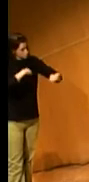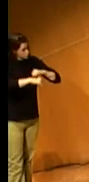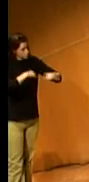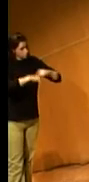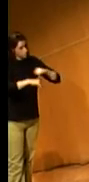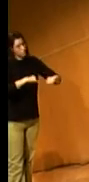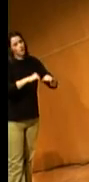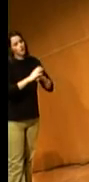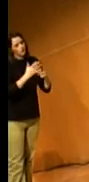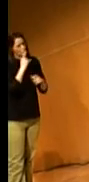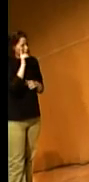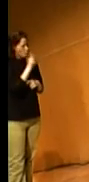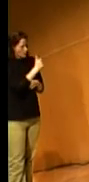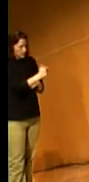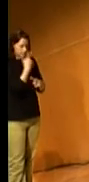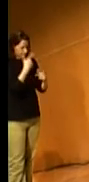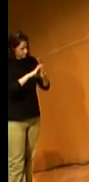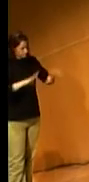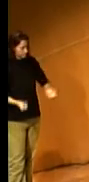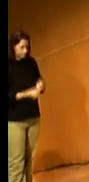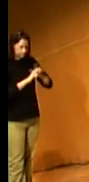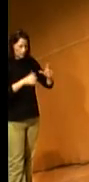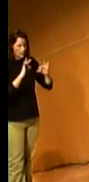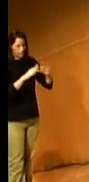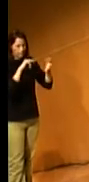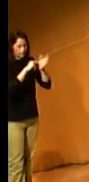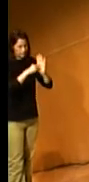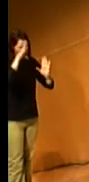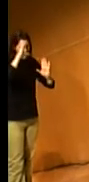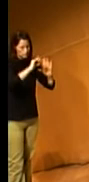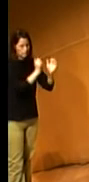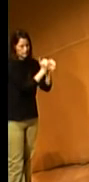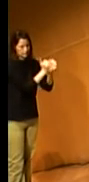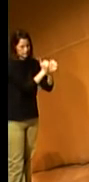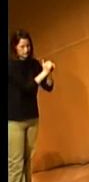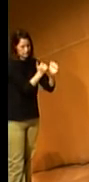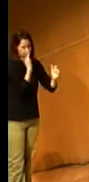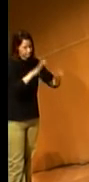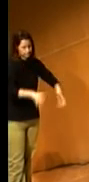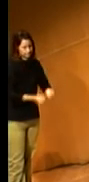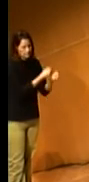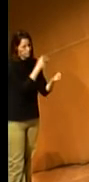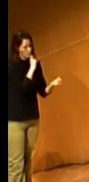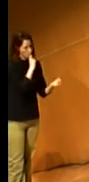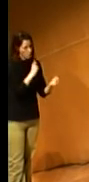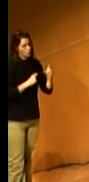en pâtisserie. Ensuite, ils ont aussi des périodes de formation en milieu